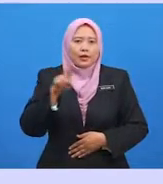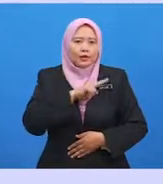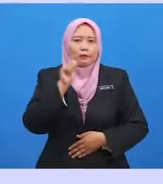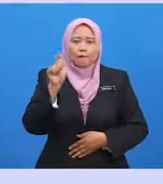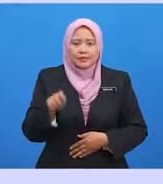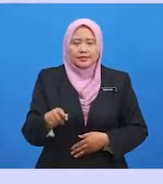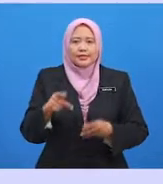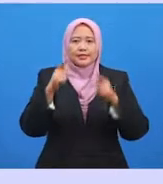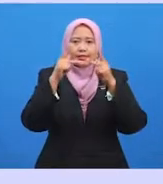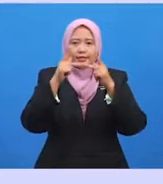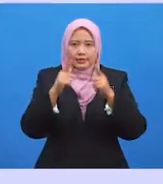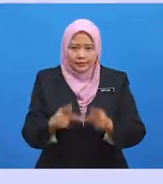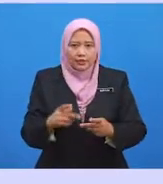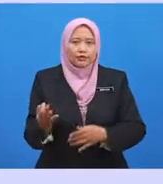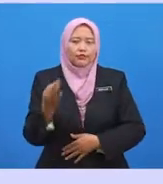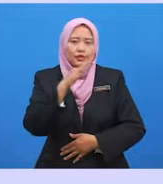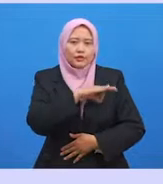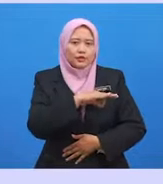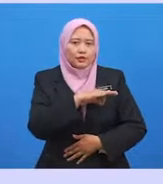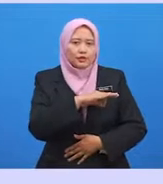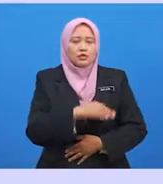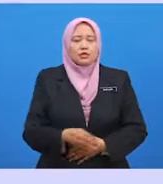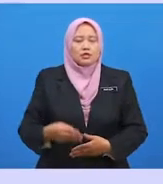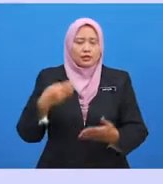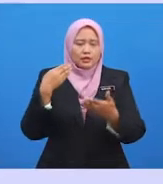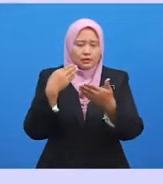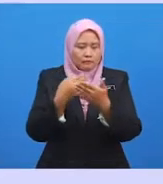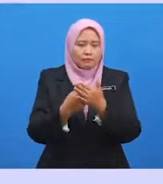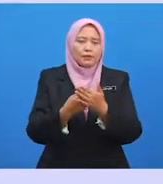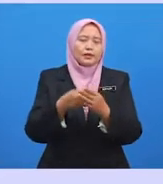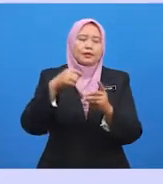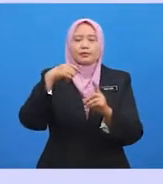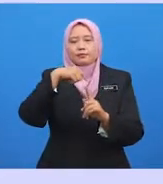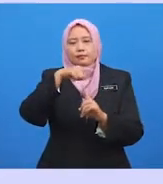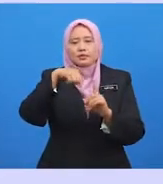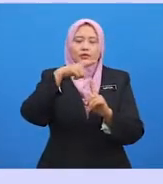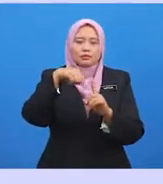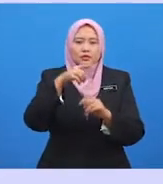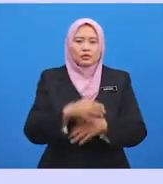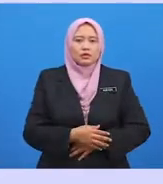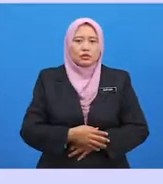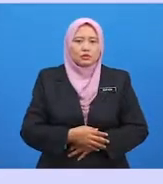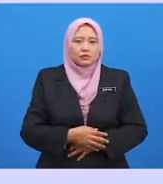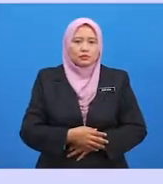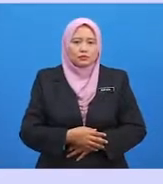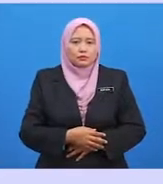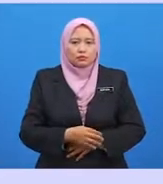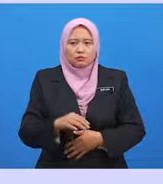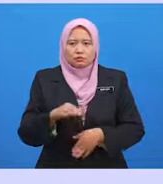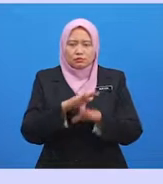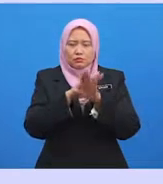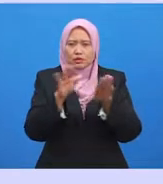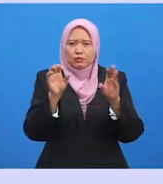bila-bila tidak boleh manfaatnya dalam jangka masse yang pendek seperti makanan karena